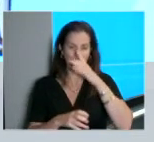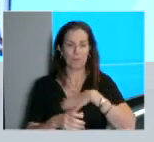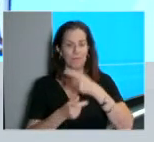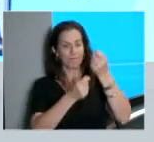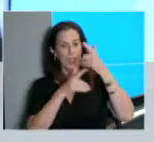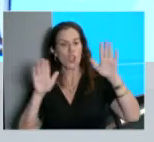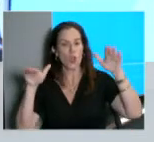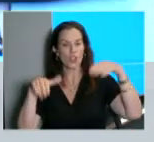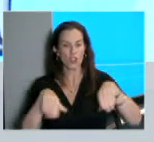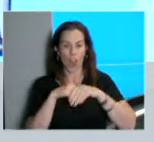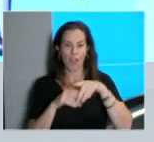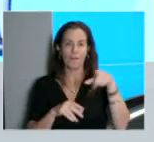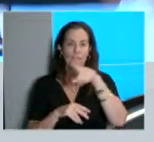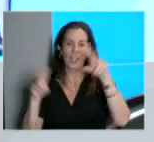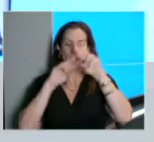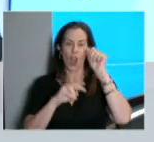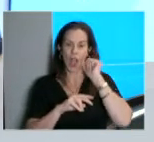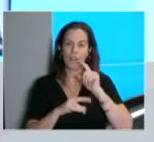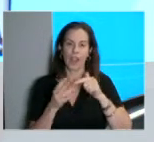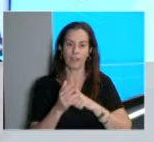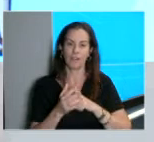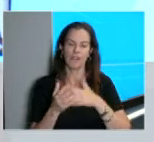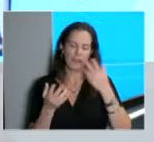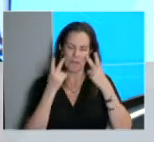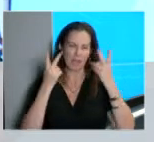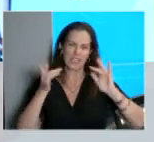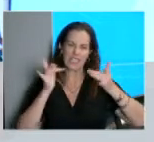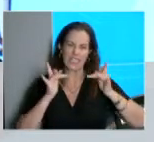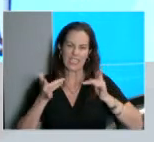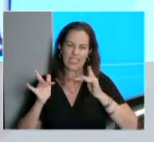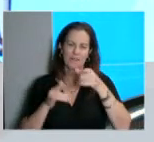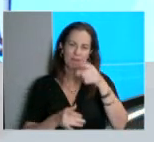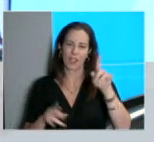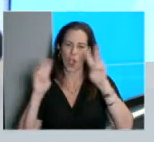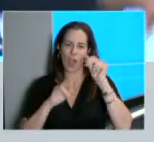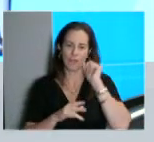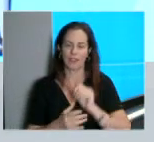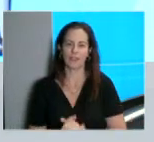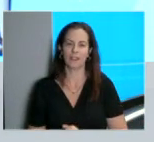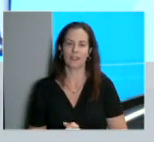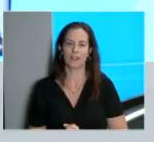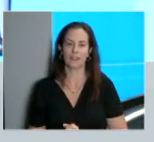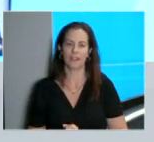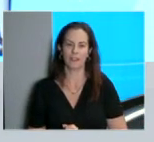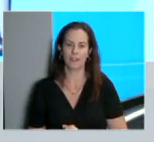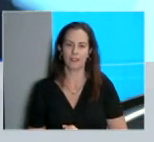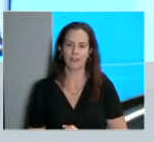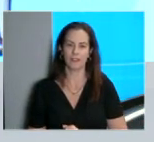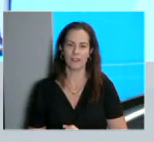וכאן כאילו מחרחרי מלחמה. מי זה? מה